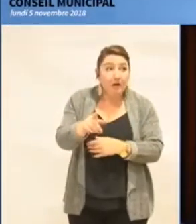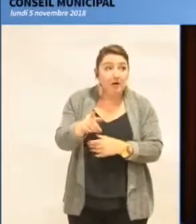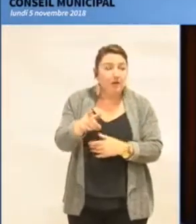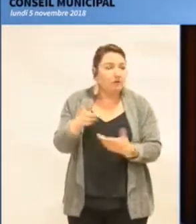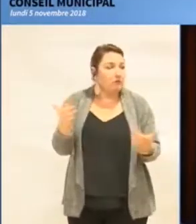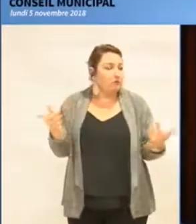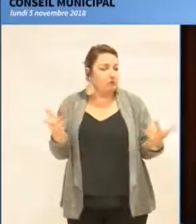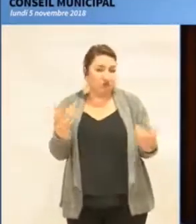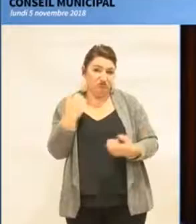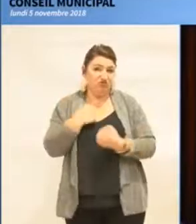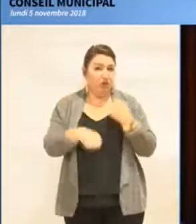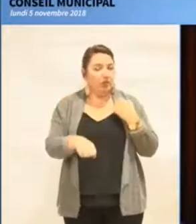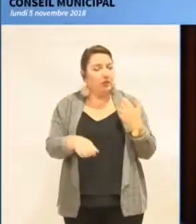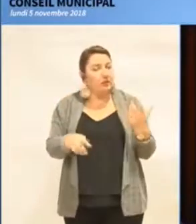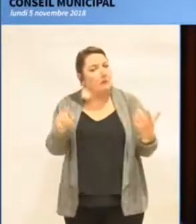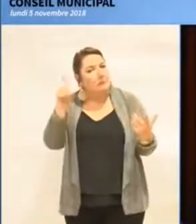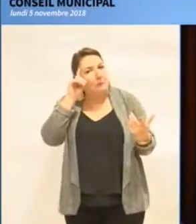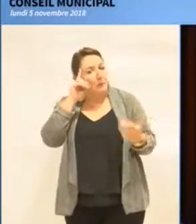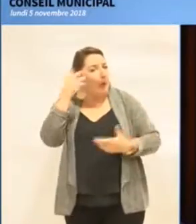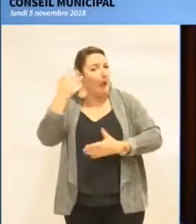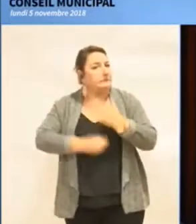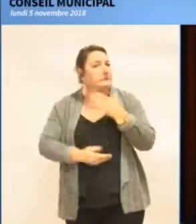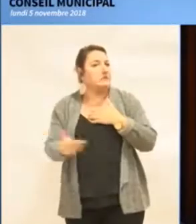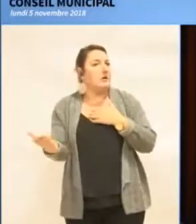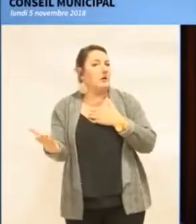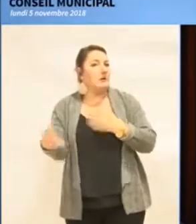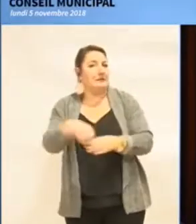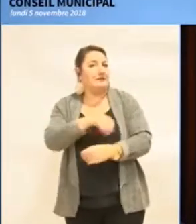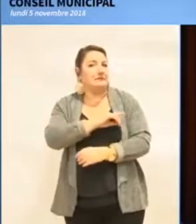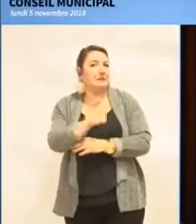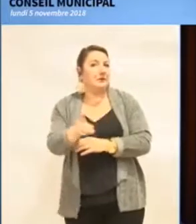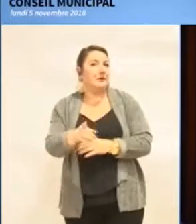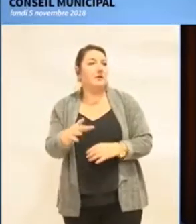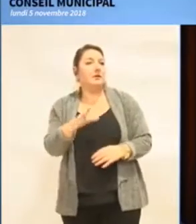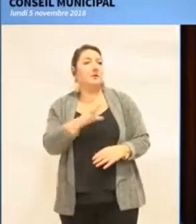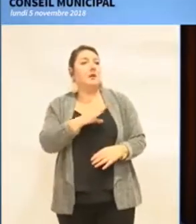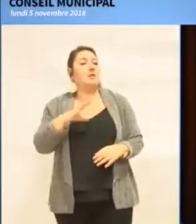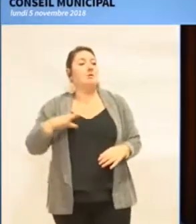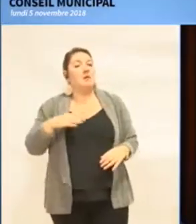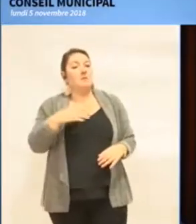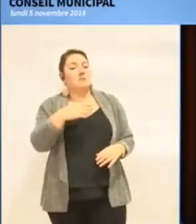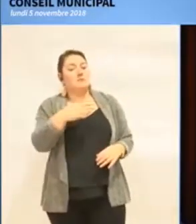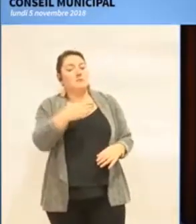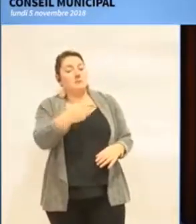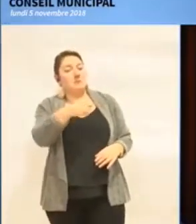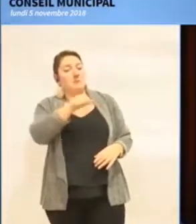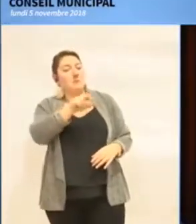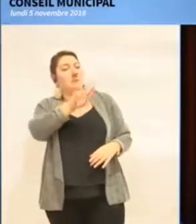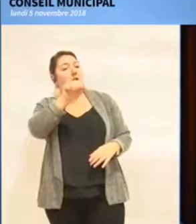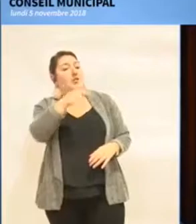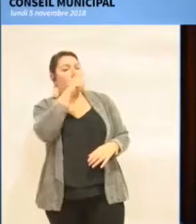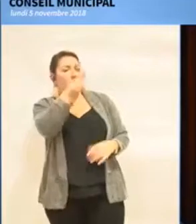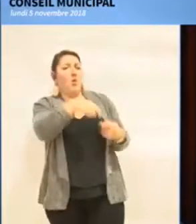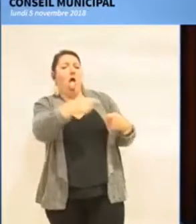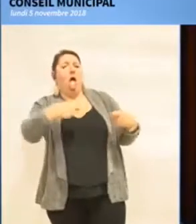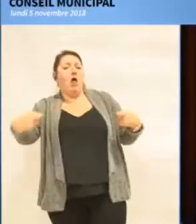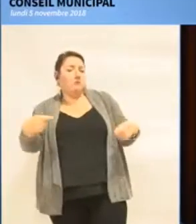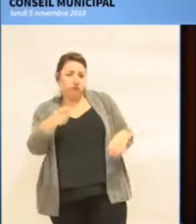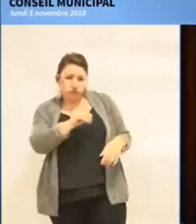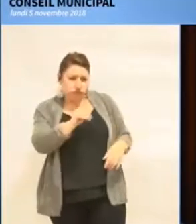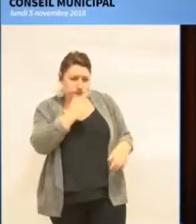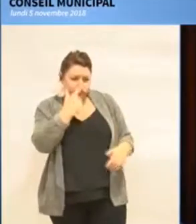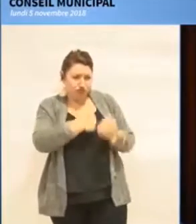pourquoi ne sont-ils pas présents aujourd'hui? Vous n'avez pas été trop longue, Madame la Première Adjointe, car ce sujet mérite